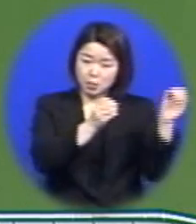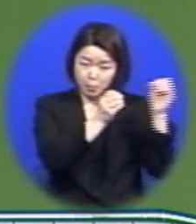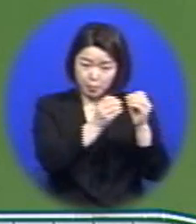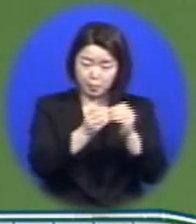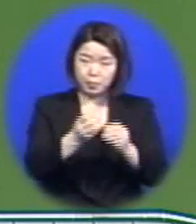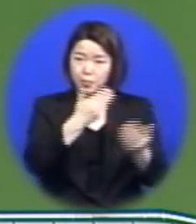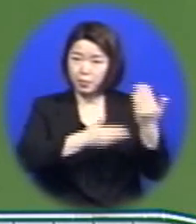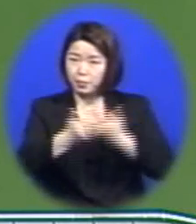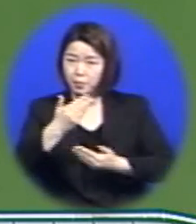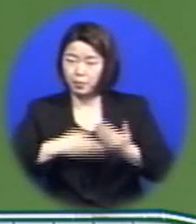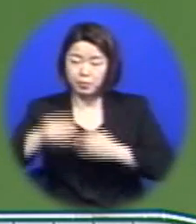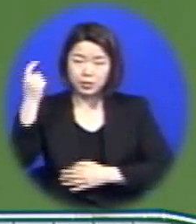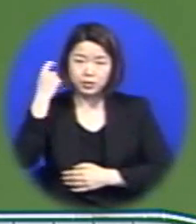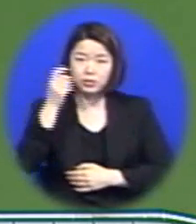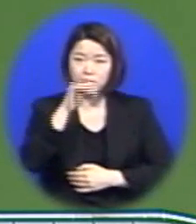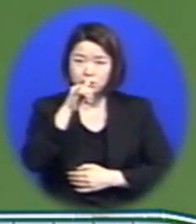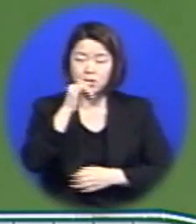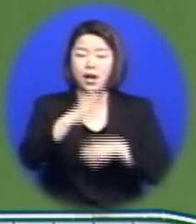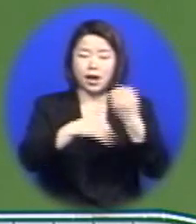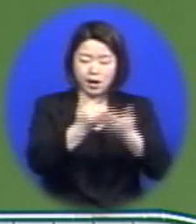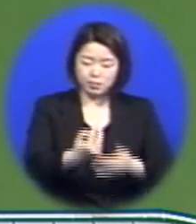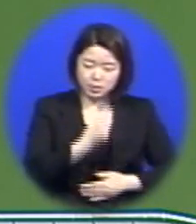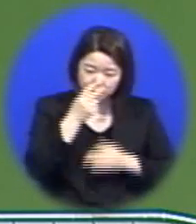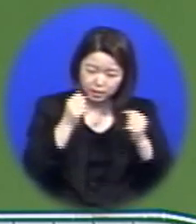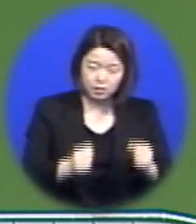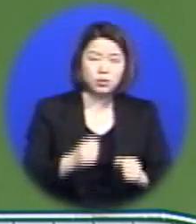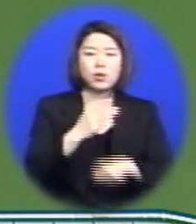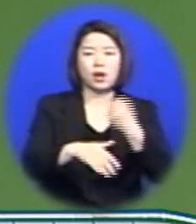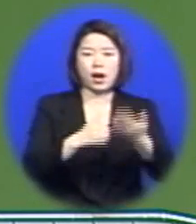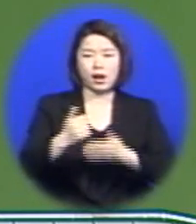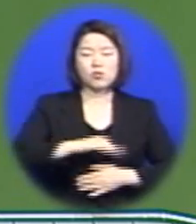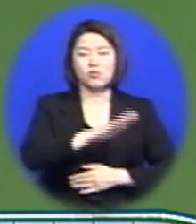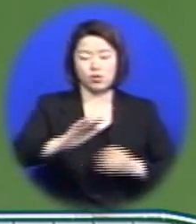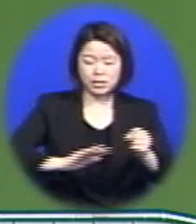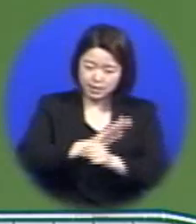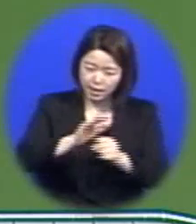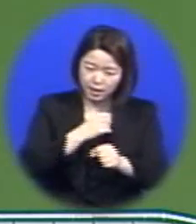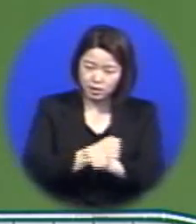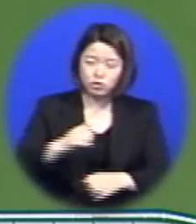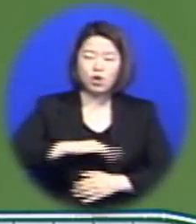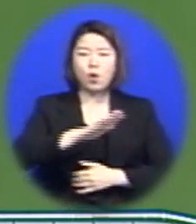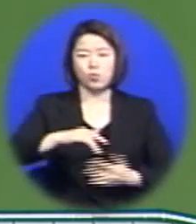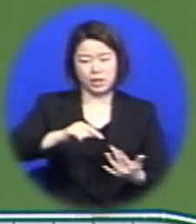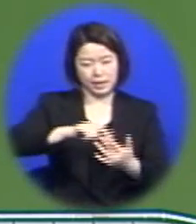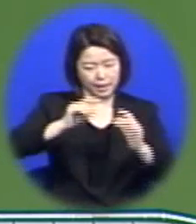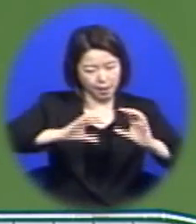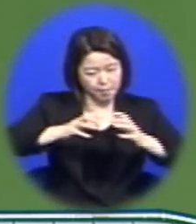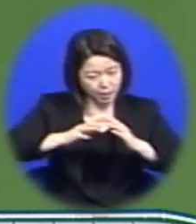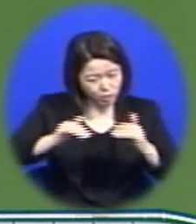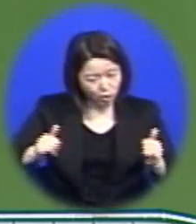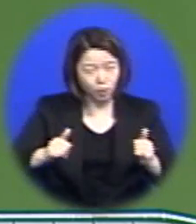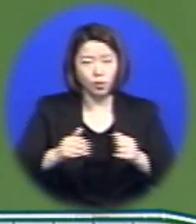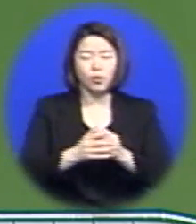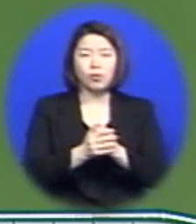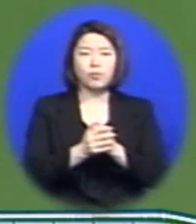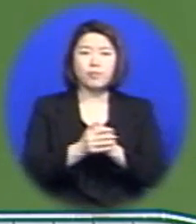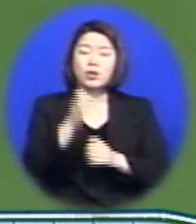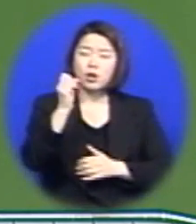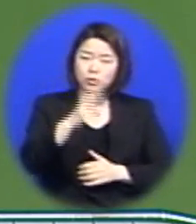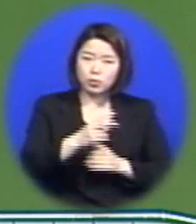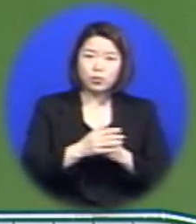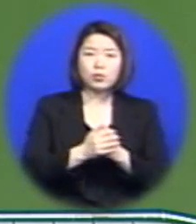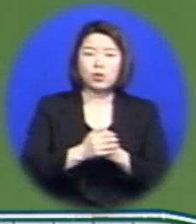할아버지로부터 전해 들었어요 하나님은 살아계시고 하나님은 우리를 사랑하시고 우리를 택한 우리는 택한 백성이고